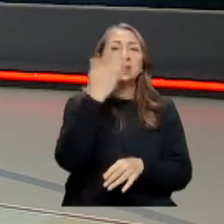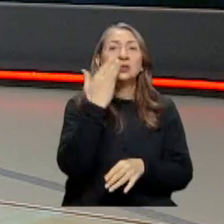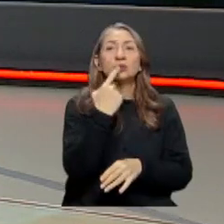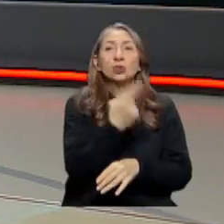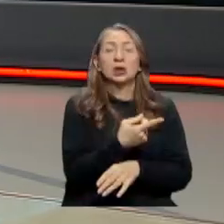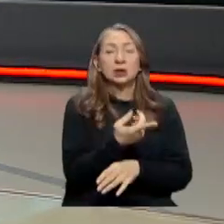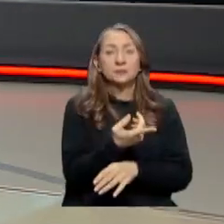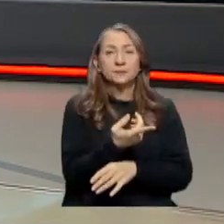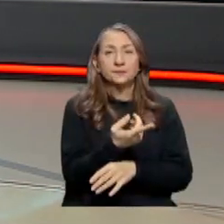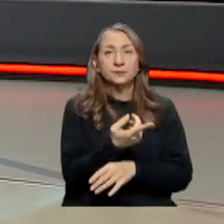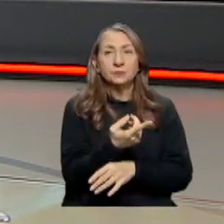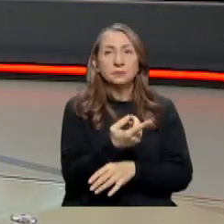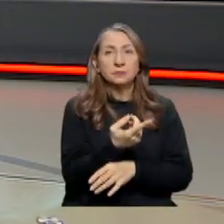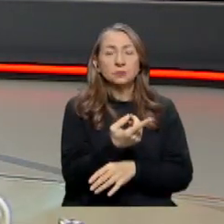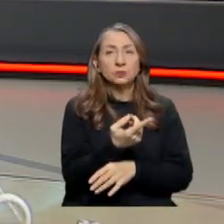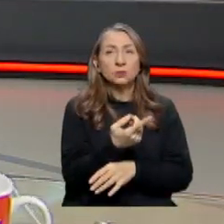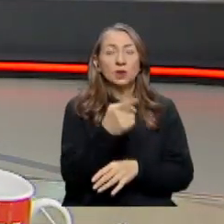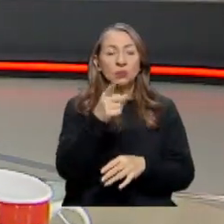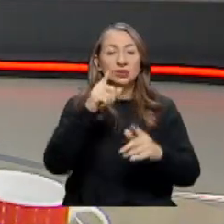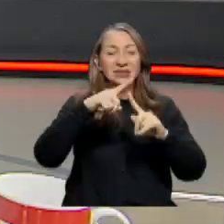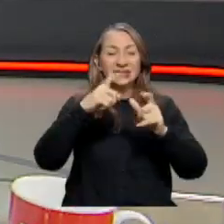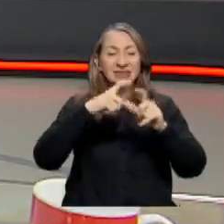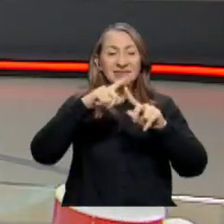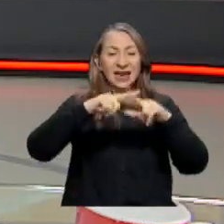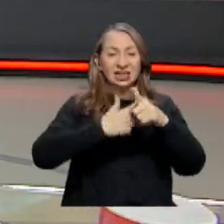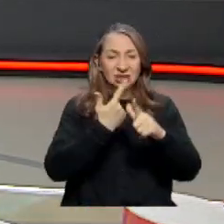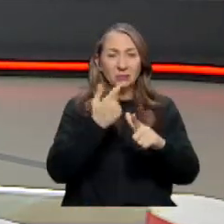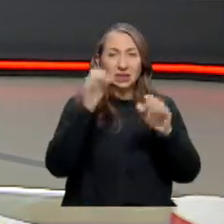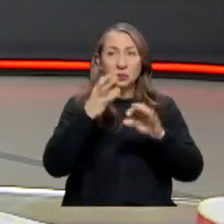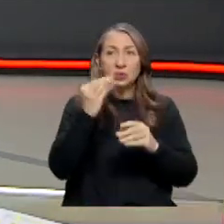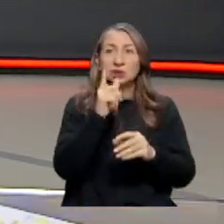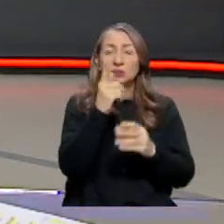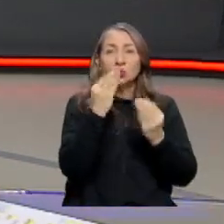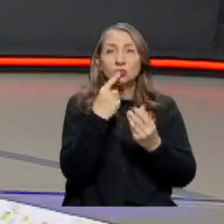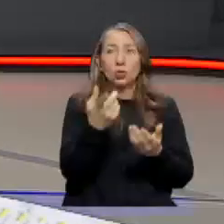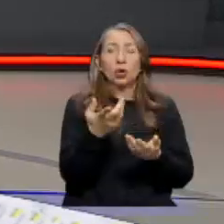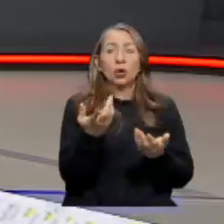izleyicimiz bu staj başlangıç olsun, sesimiz olur musunuz diyor.